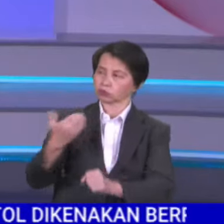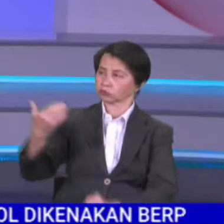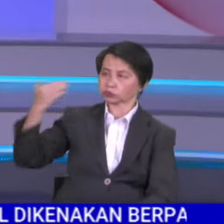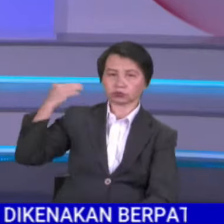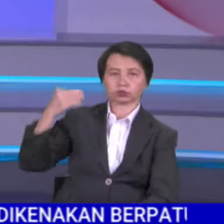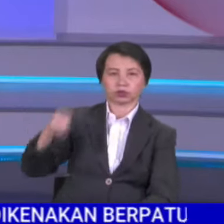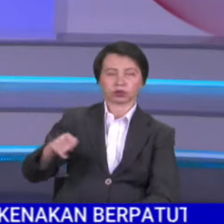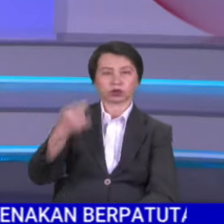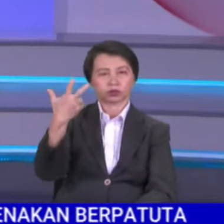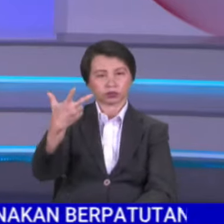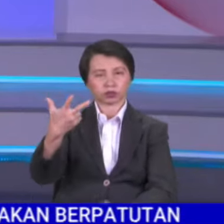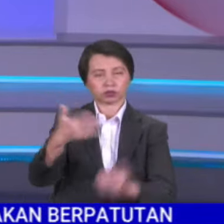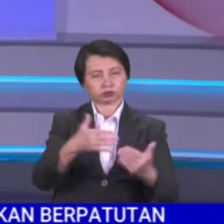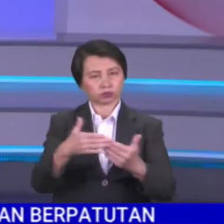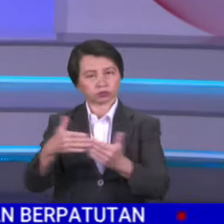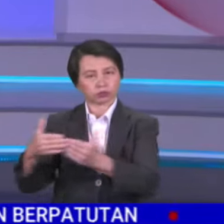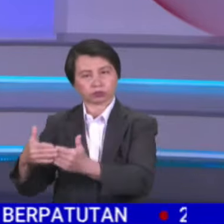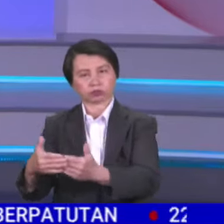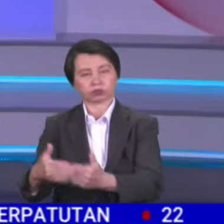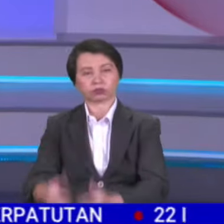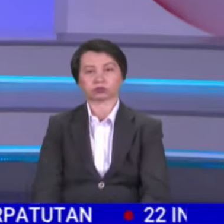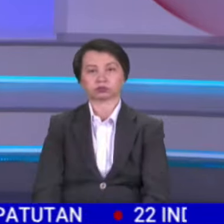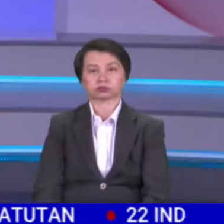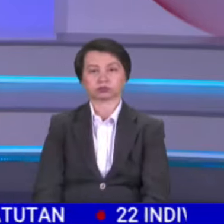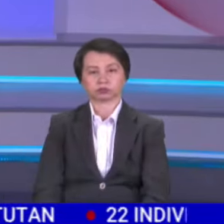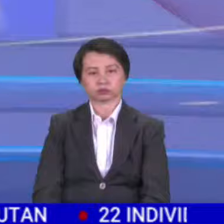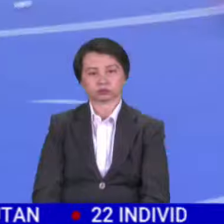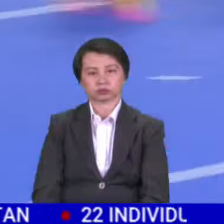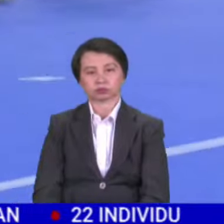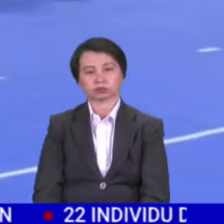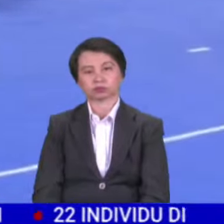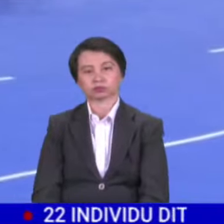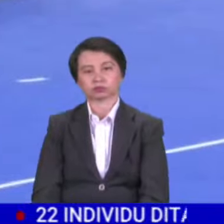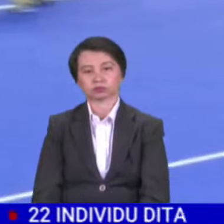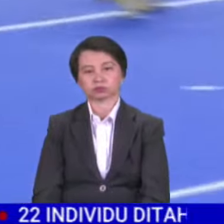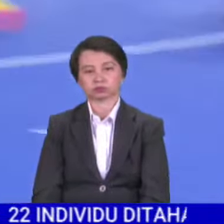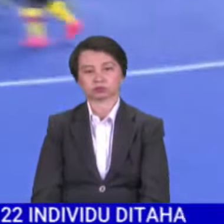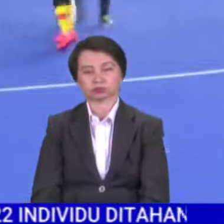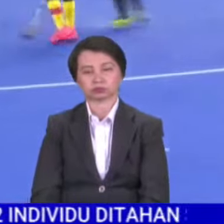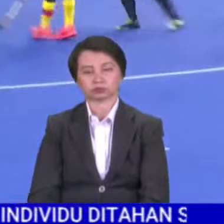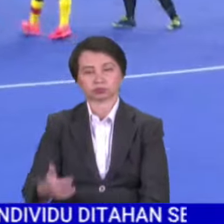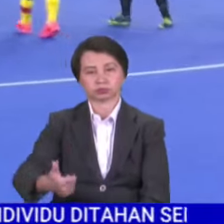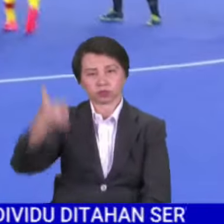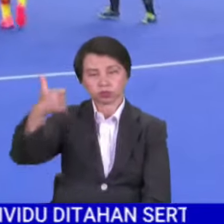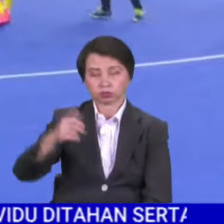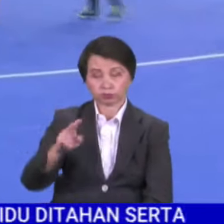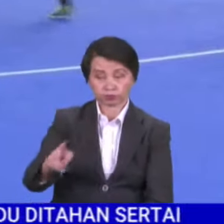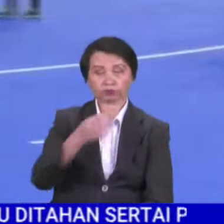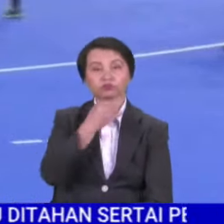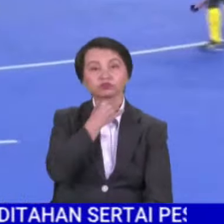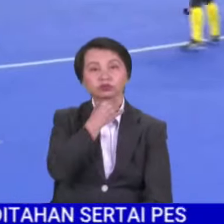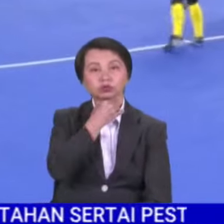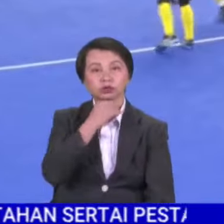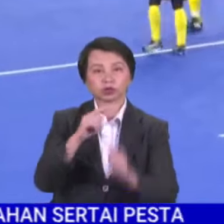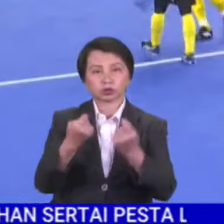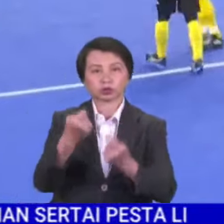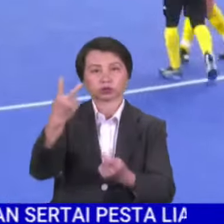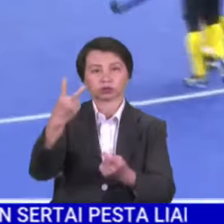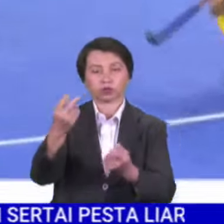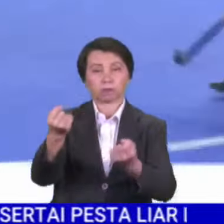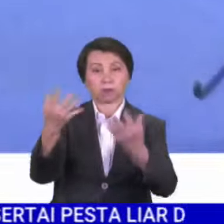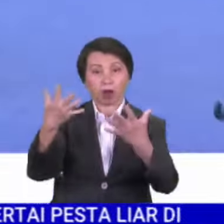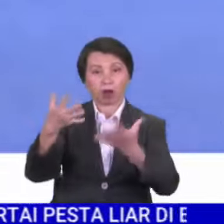dan yang ketiga berturut-turut. Kemenangan itu menyaksikan Perak muncul pasukan kedua